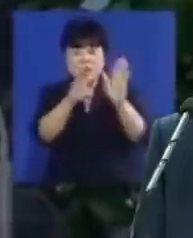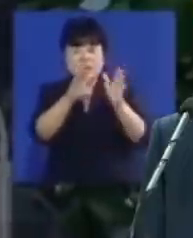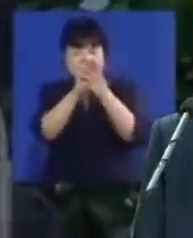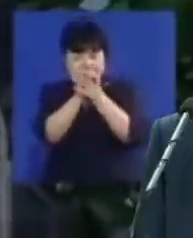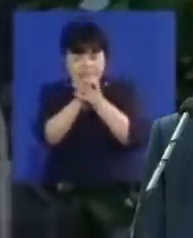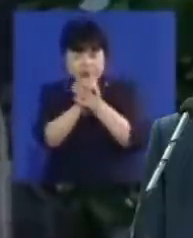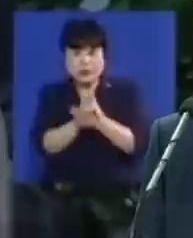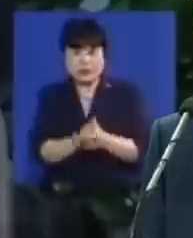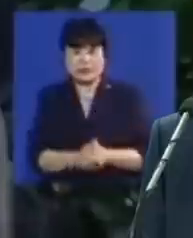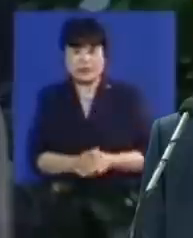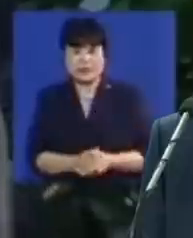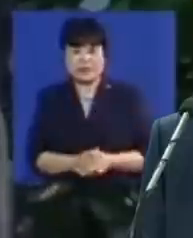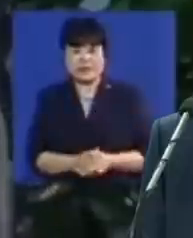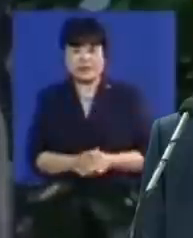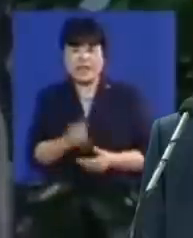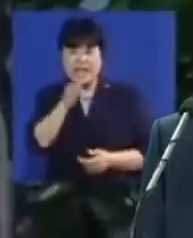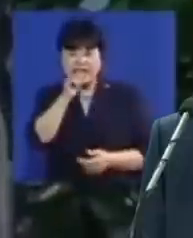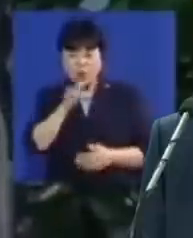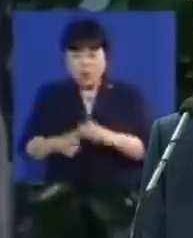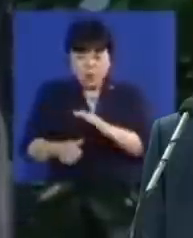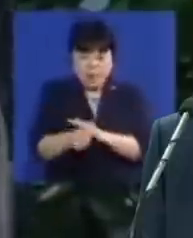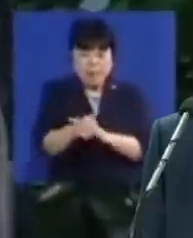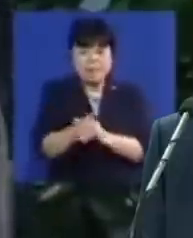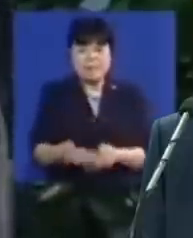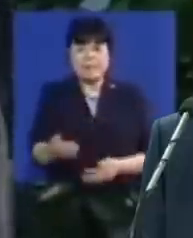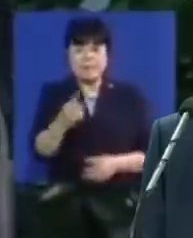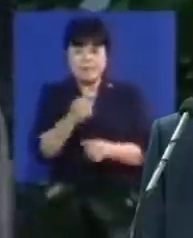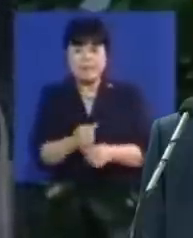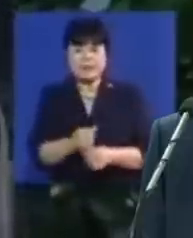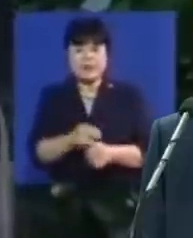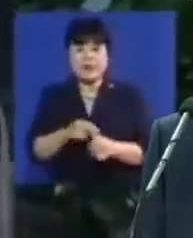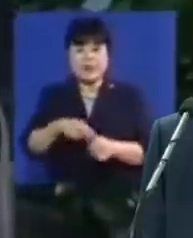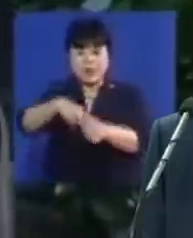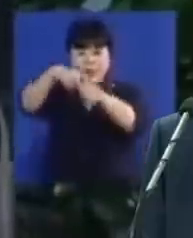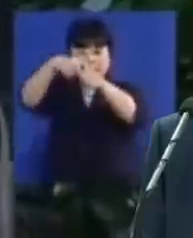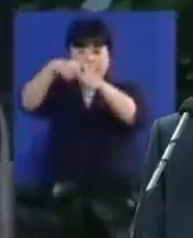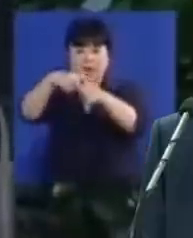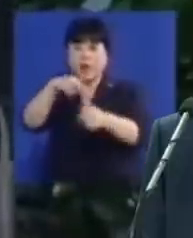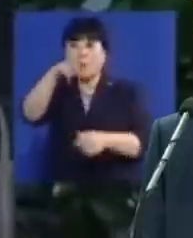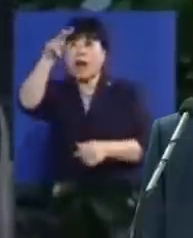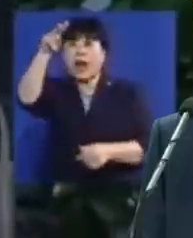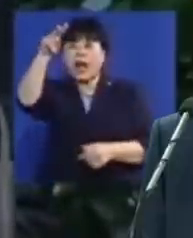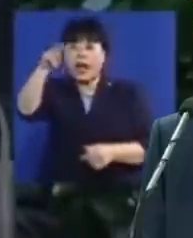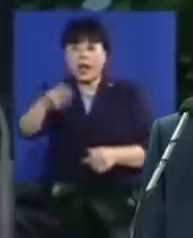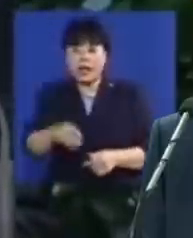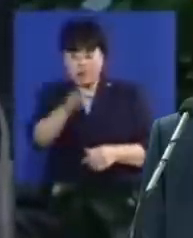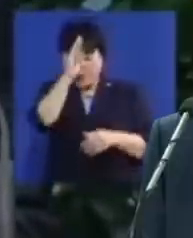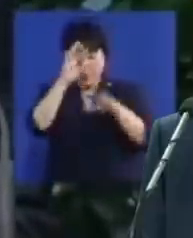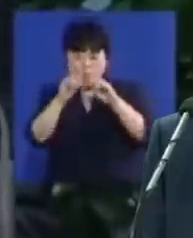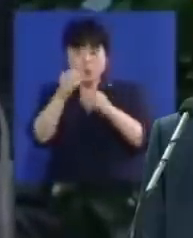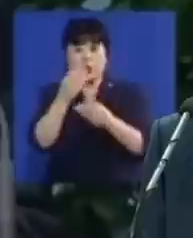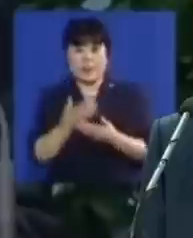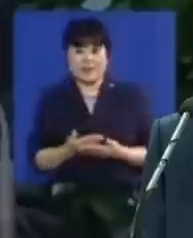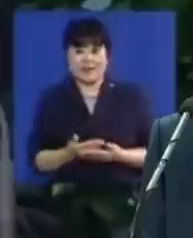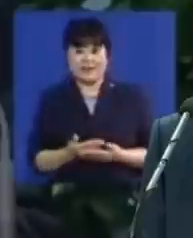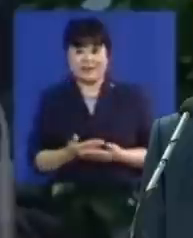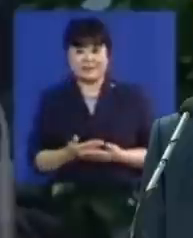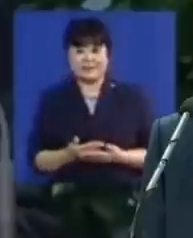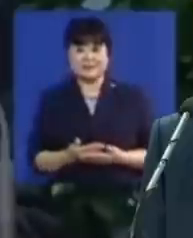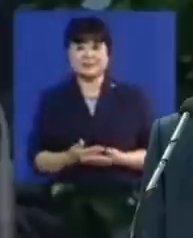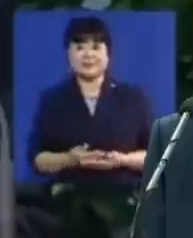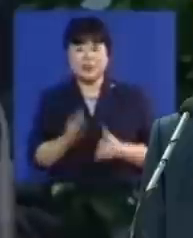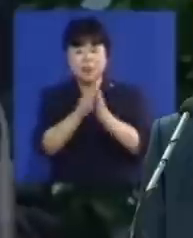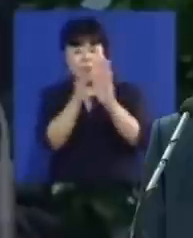불뱀을 만들어서 장대에 매달아라. 쳐다보는 사람마다 나무를 얻으려. 그래서